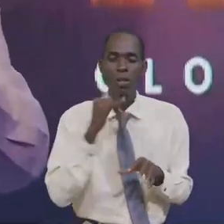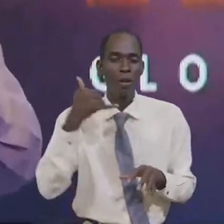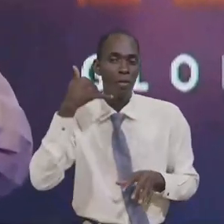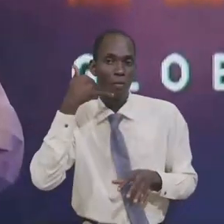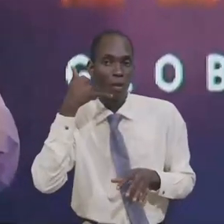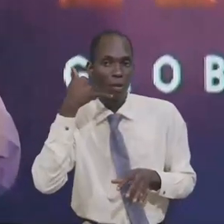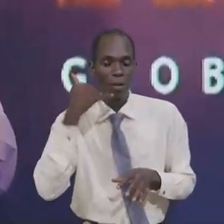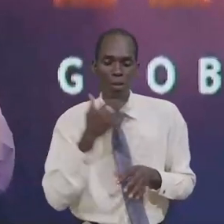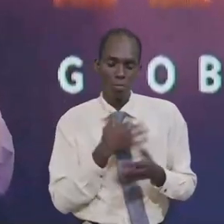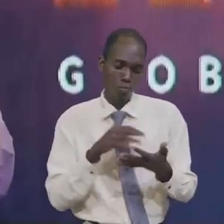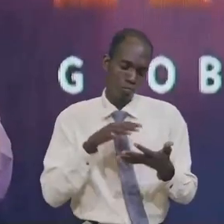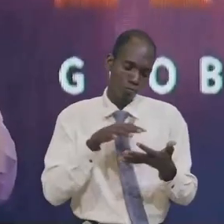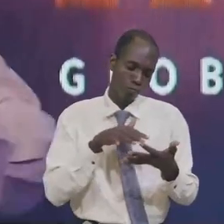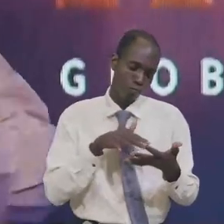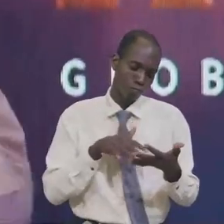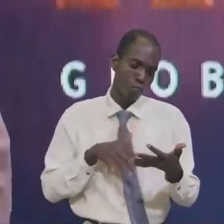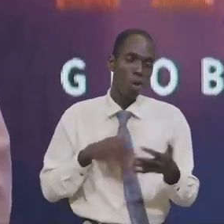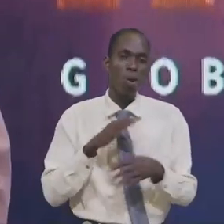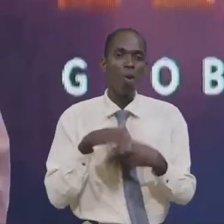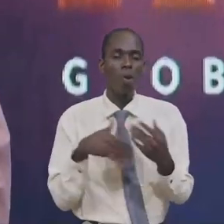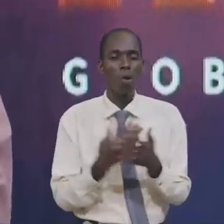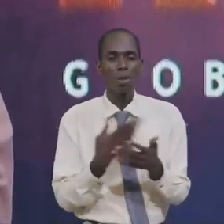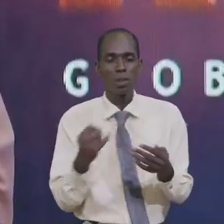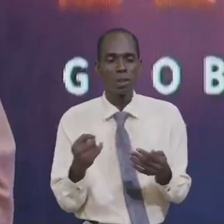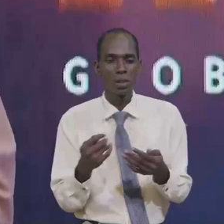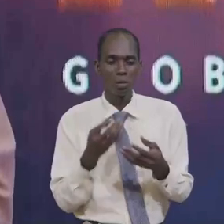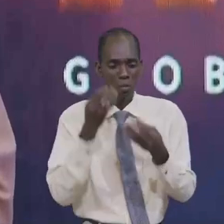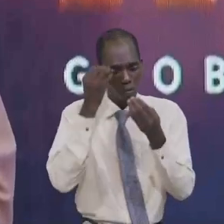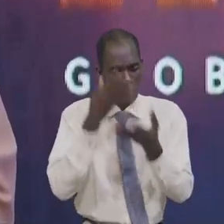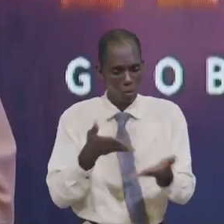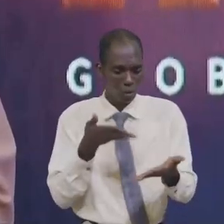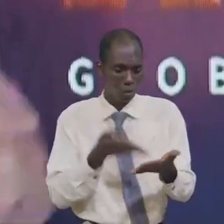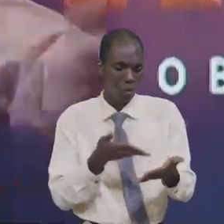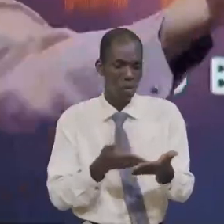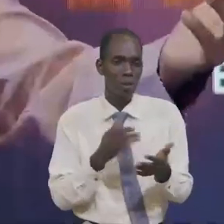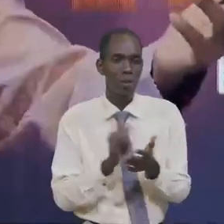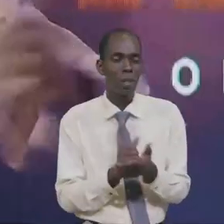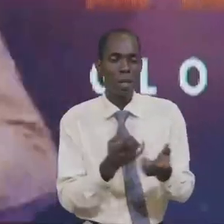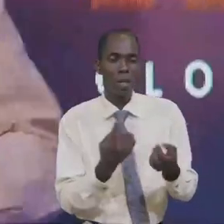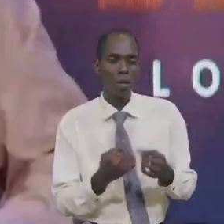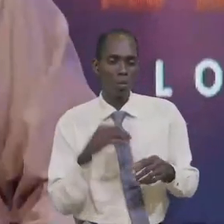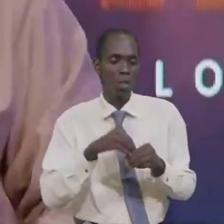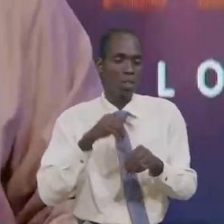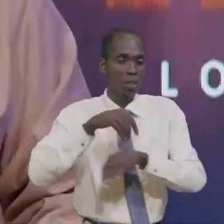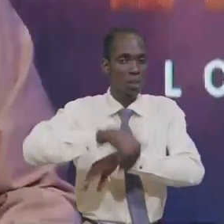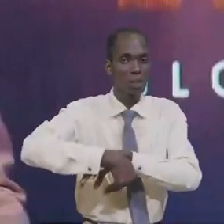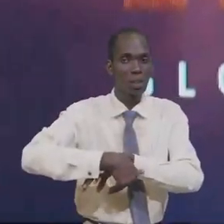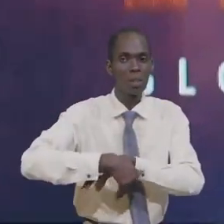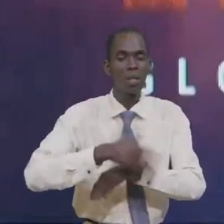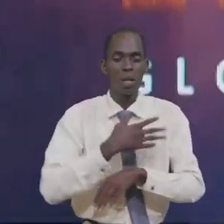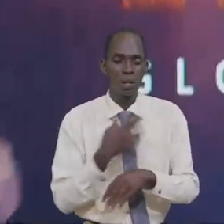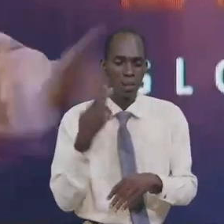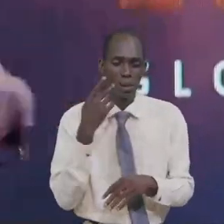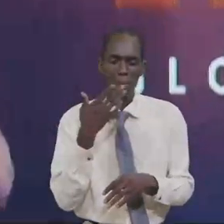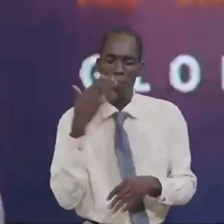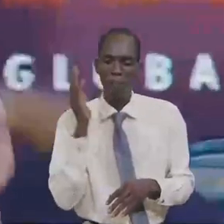tous les messages et tout ce qu'on a envoyé dans la nuit et mauvaise nouvelle là-bas